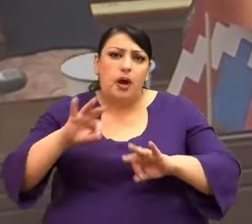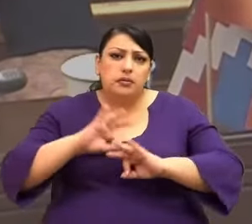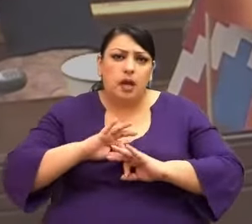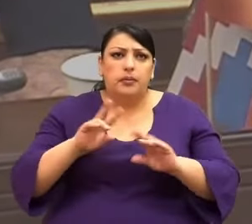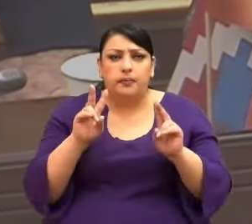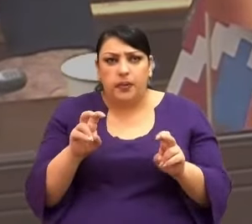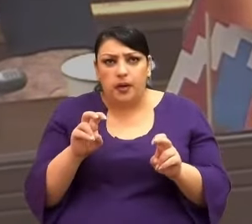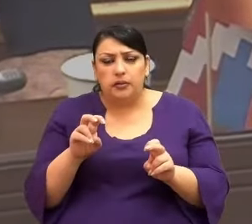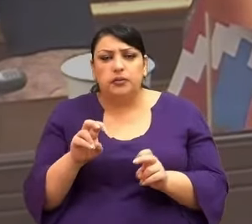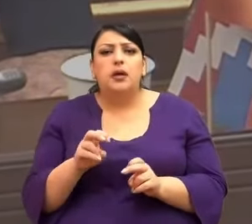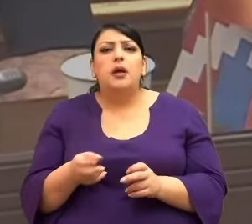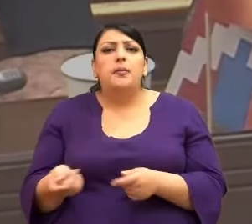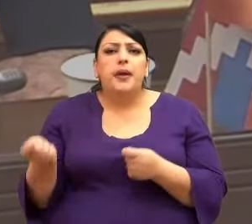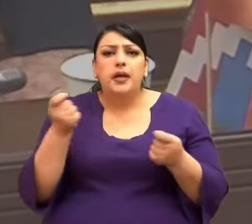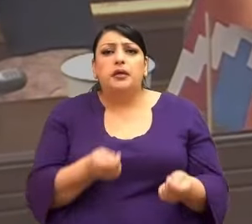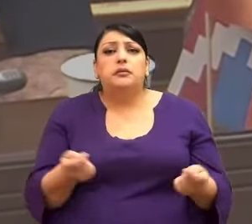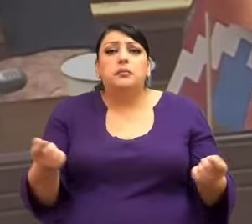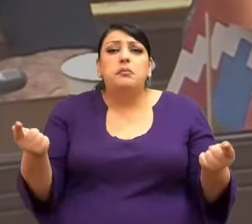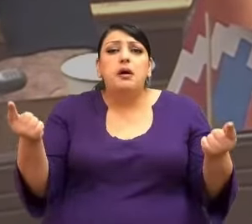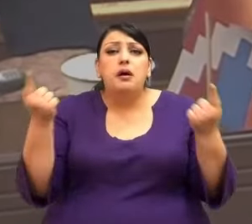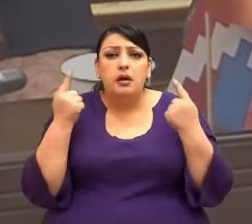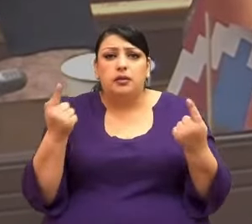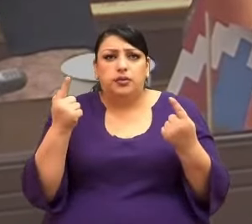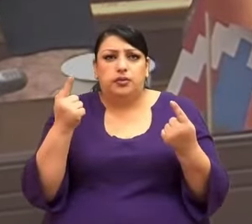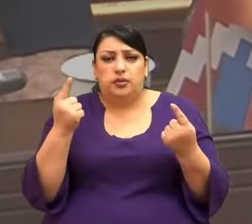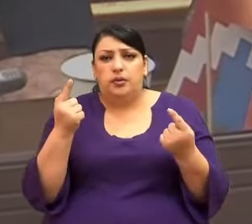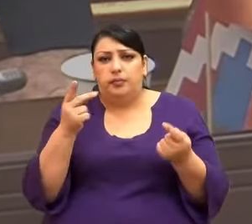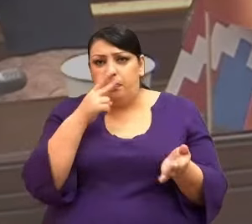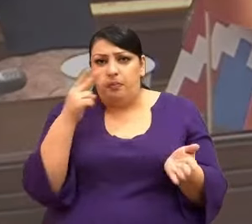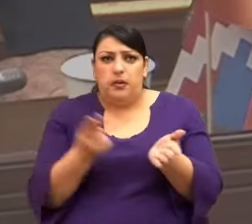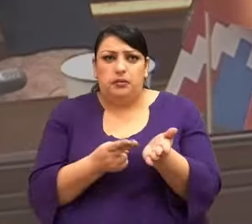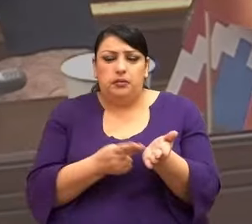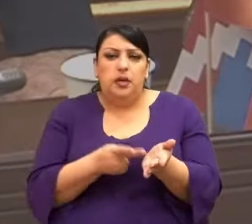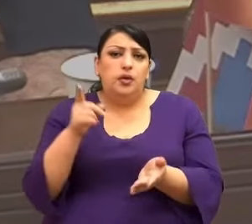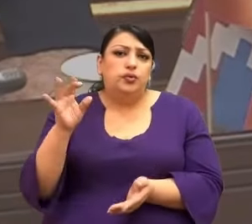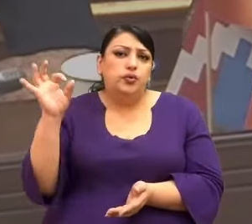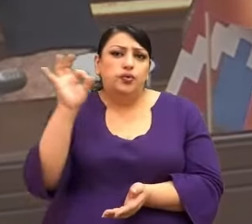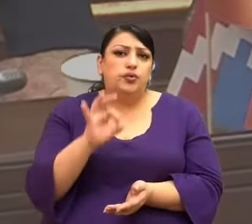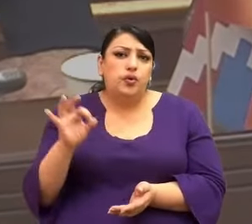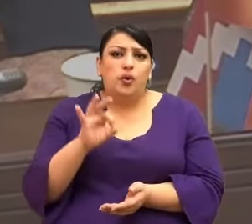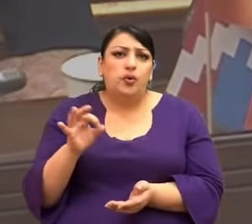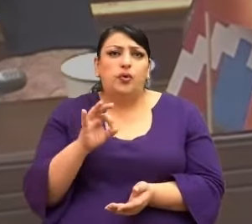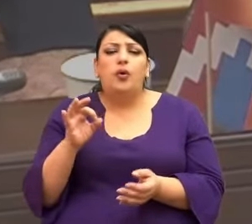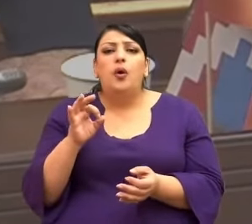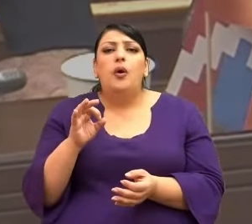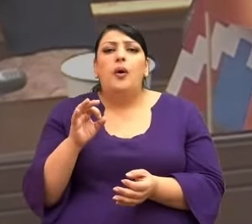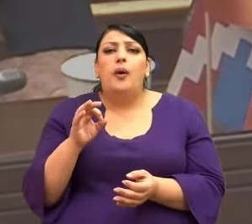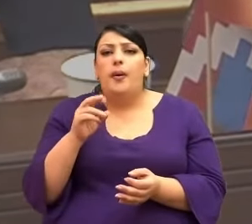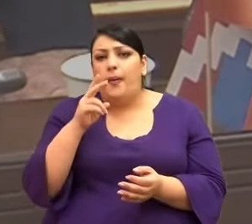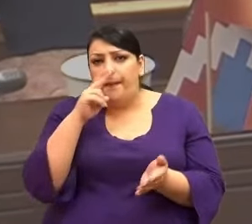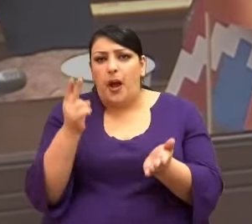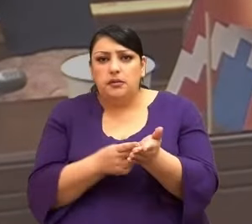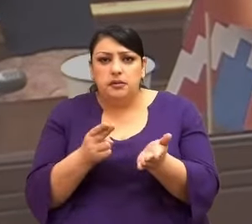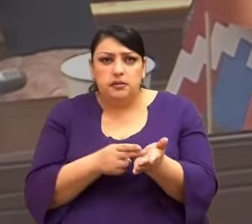մասով բերվեցին հսկայական փաստարկներ։ Ձեր կողմից 0 հակափաստարկ, մենակ վկայակոչում եք հանրային